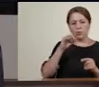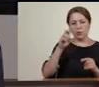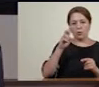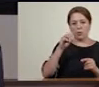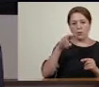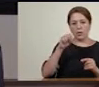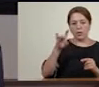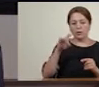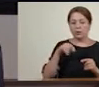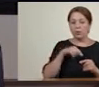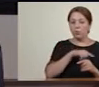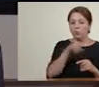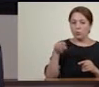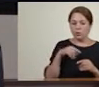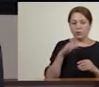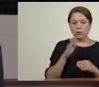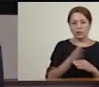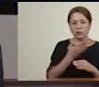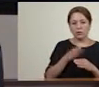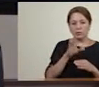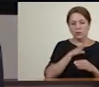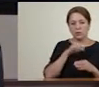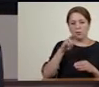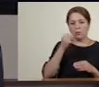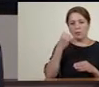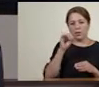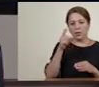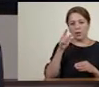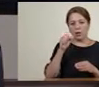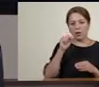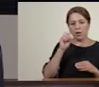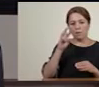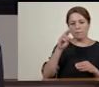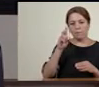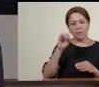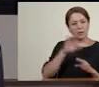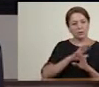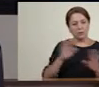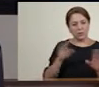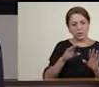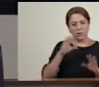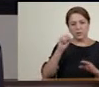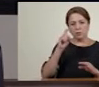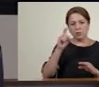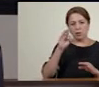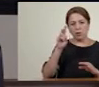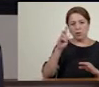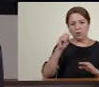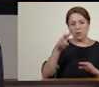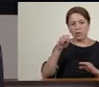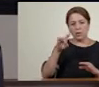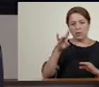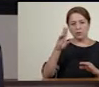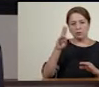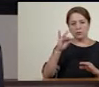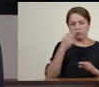ulardan farqli o'laroq payg'ambarimizni emas, balki sahobalarni ko'rib,